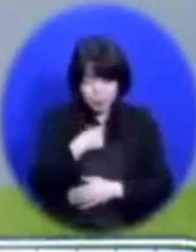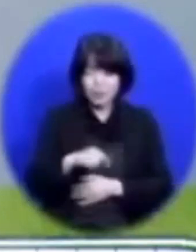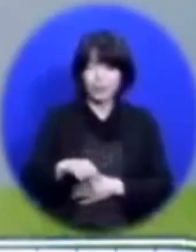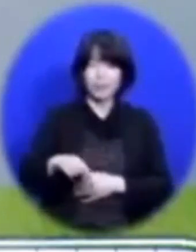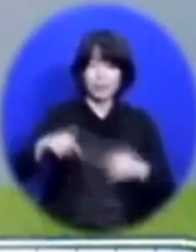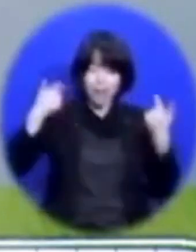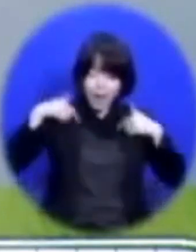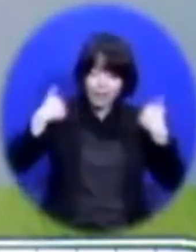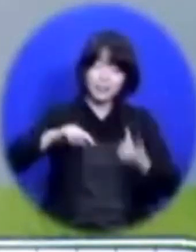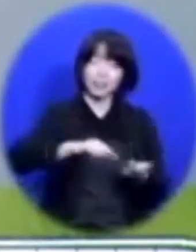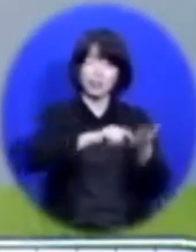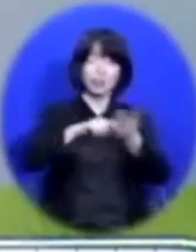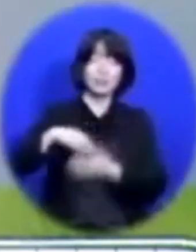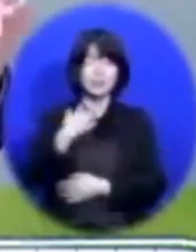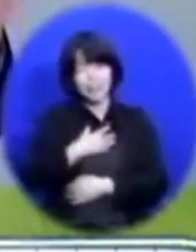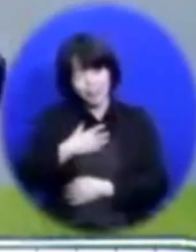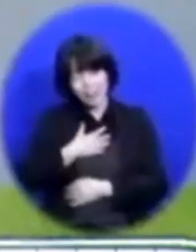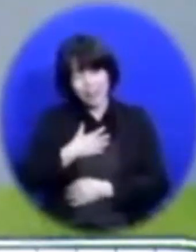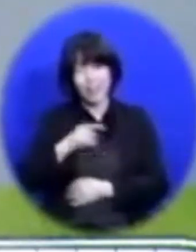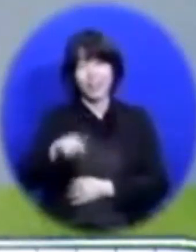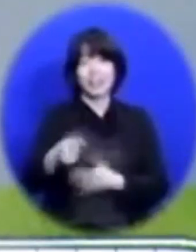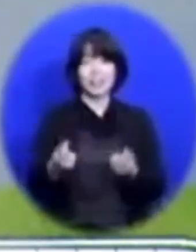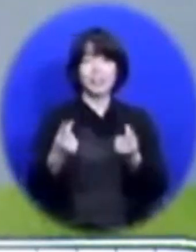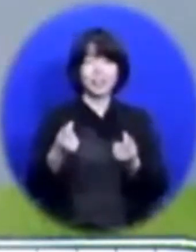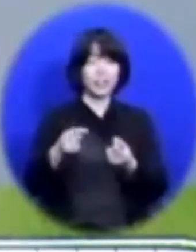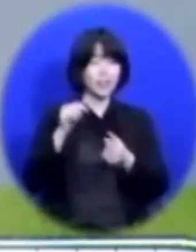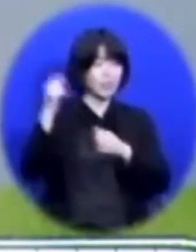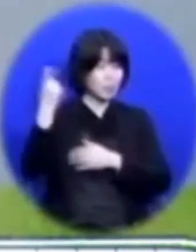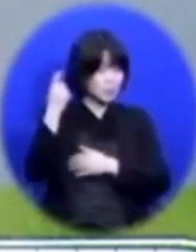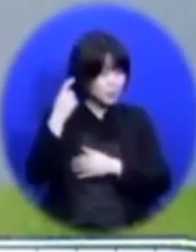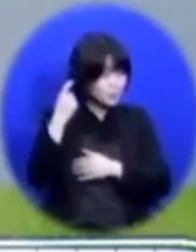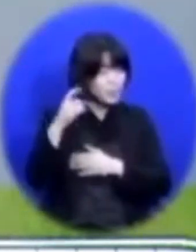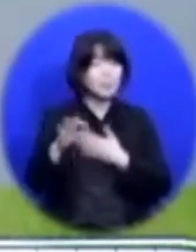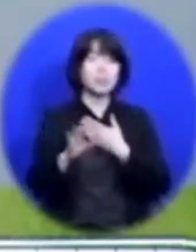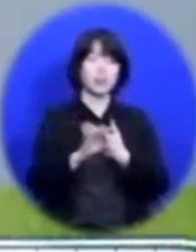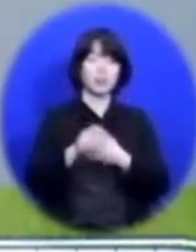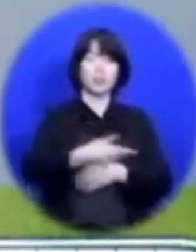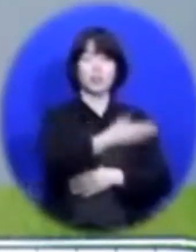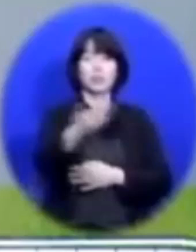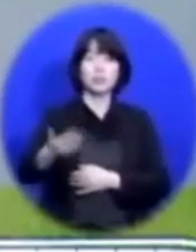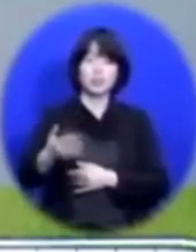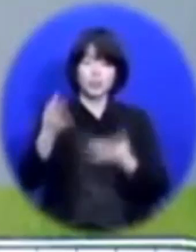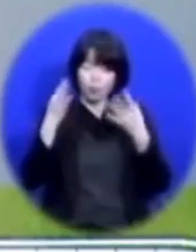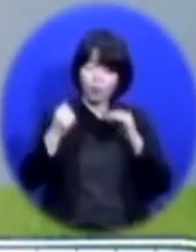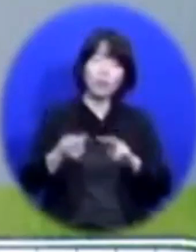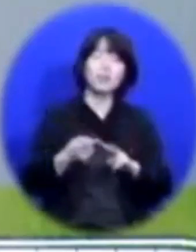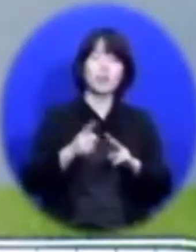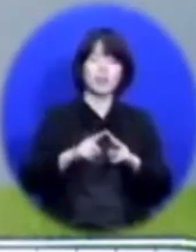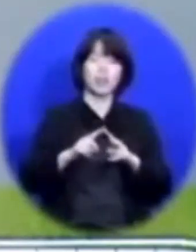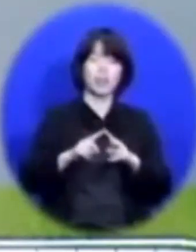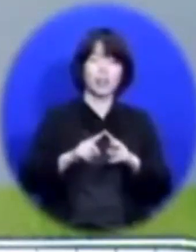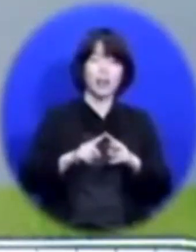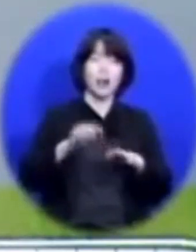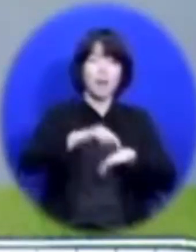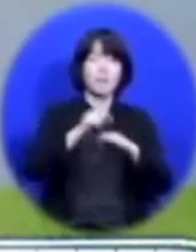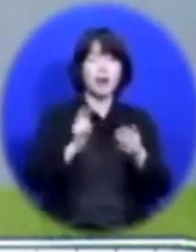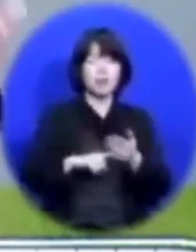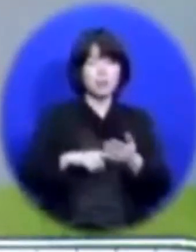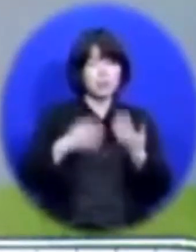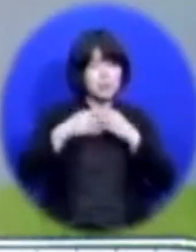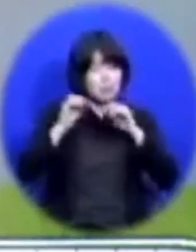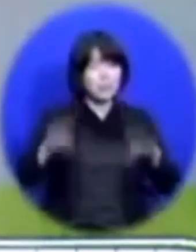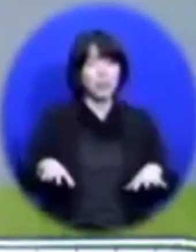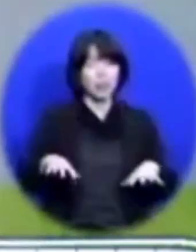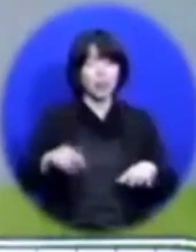그리워하며외로움에시달리고있다는소문이돈다면 , 당신은얼마나낙담하겠어요?